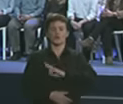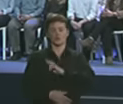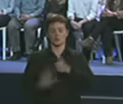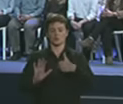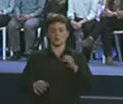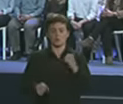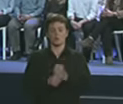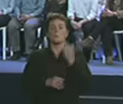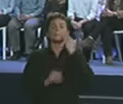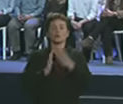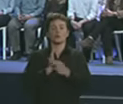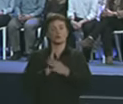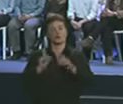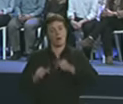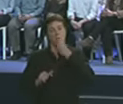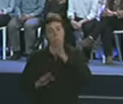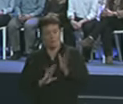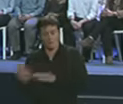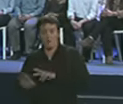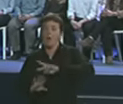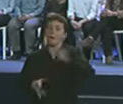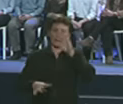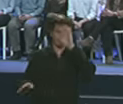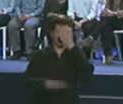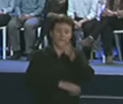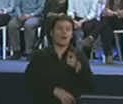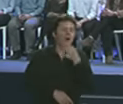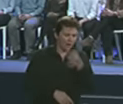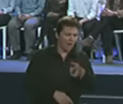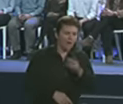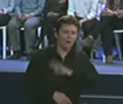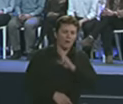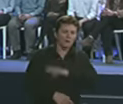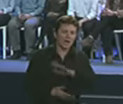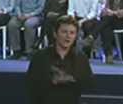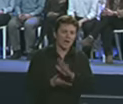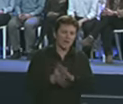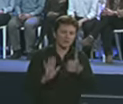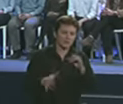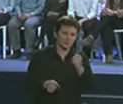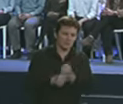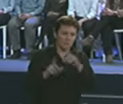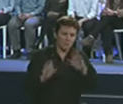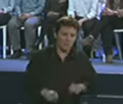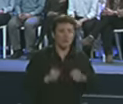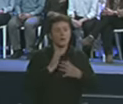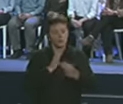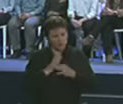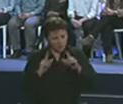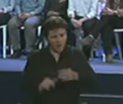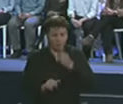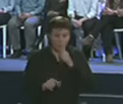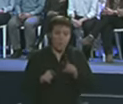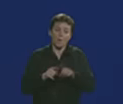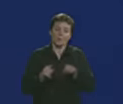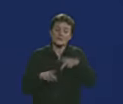ans si vous avez vos cotisations. Aux autres, il dit, vous pourrez partir à la retraite à 60 ans si vous avez vos cotisations et